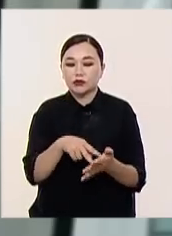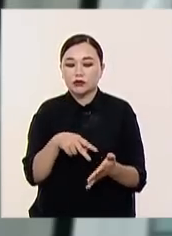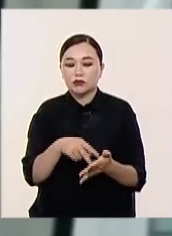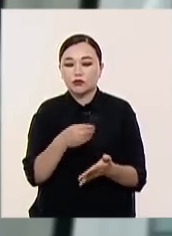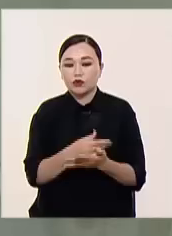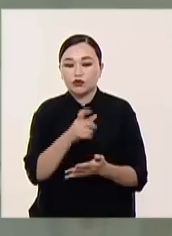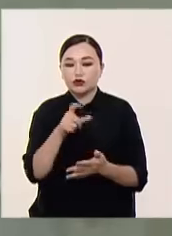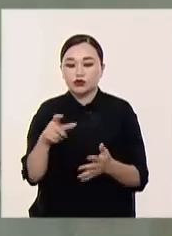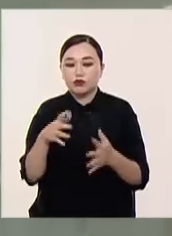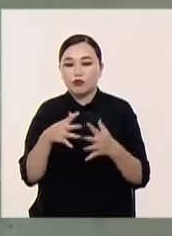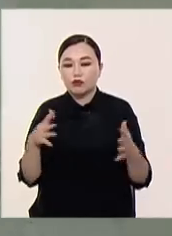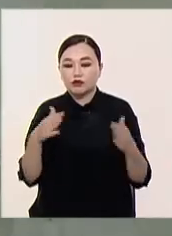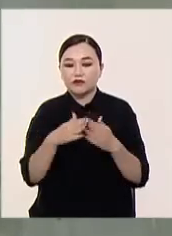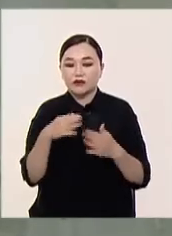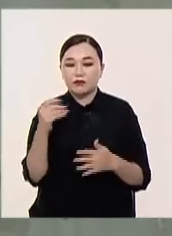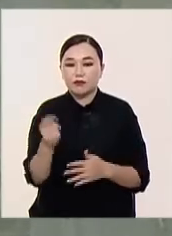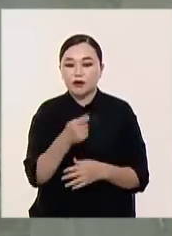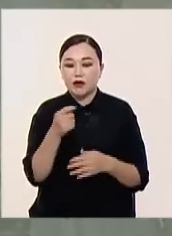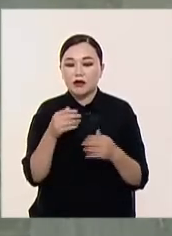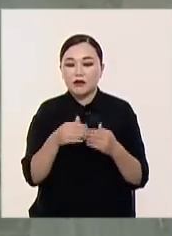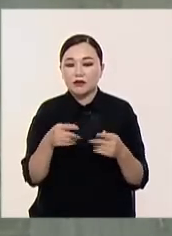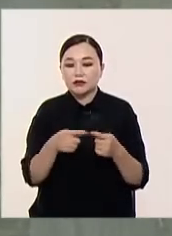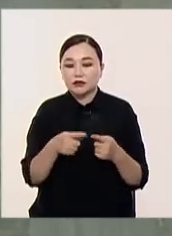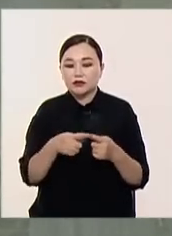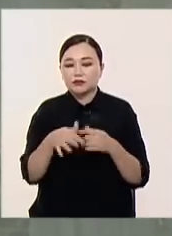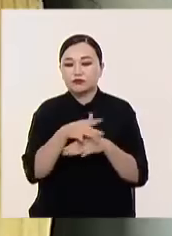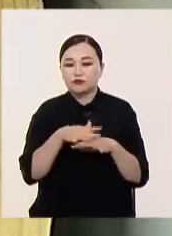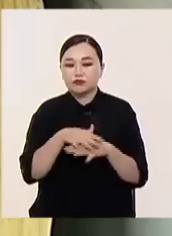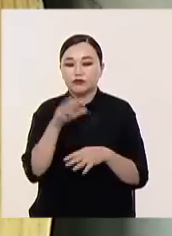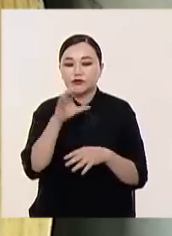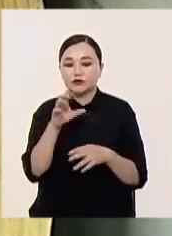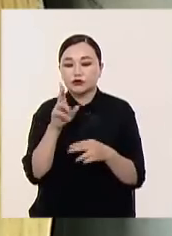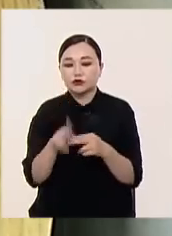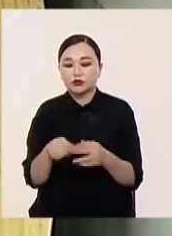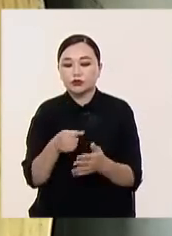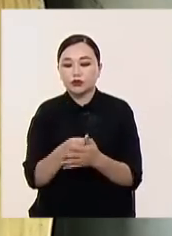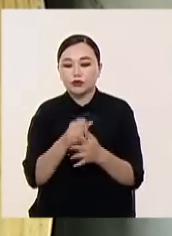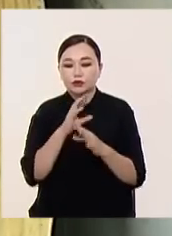көп, пәтер аз. Мамандар жалдамалы пәтер айналасындағы дүрбелең қараша айының аяғына қарай